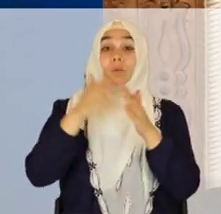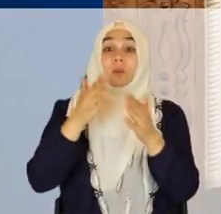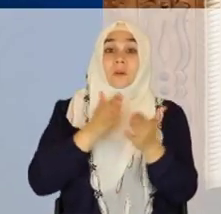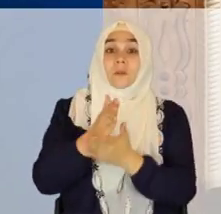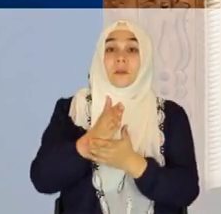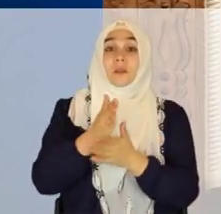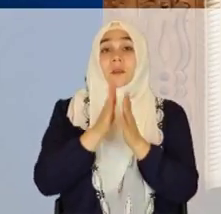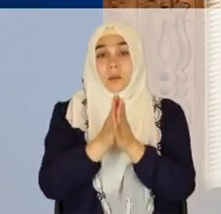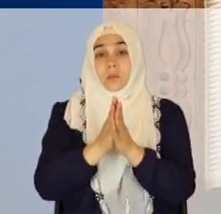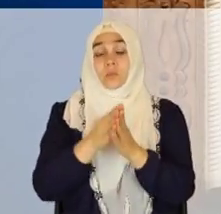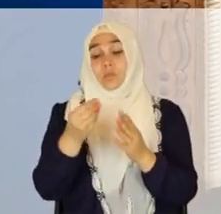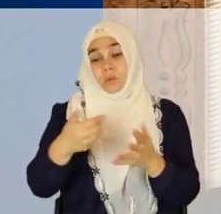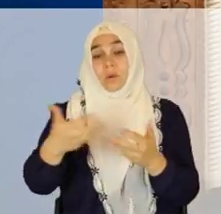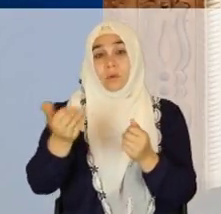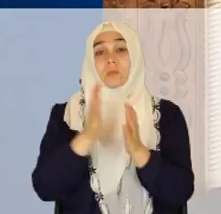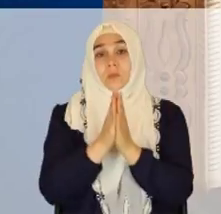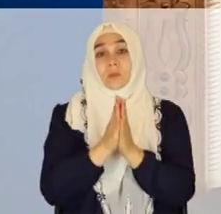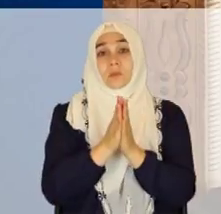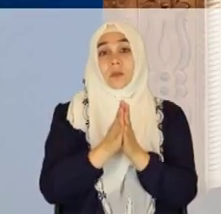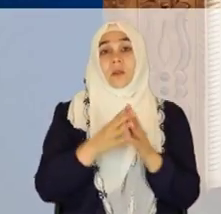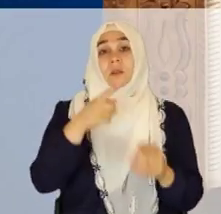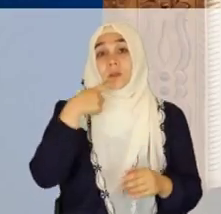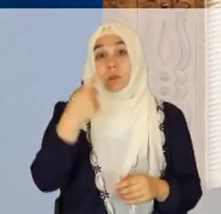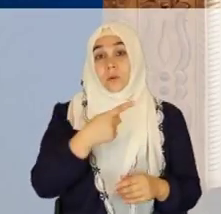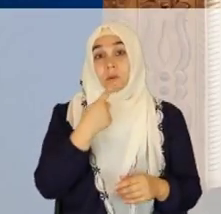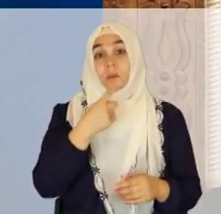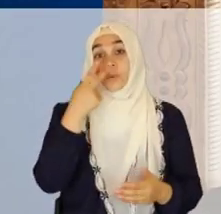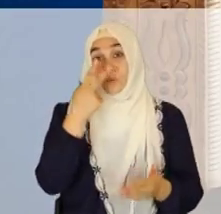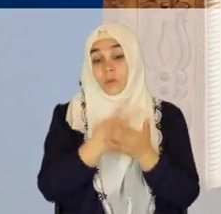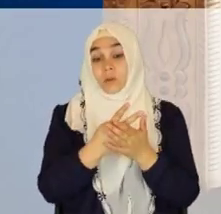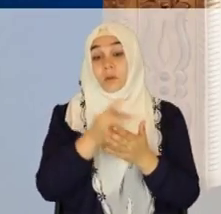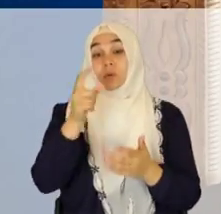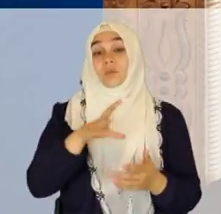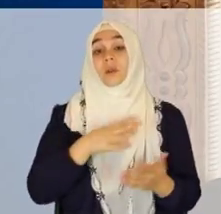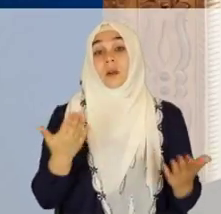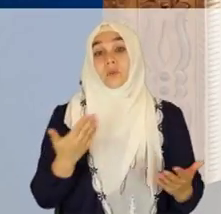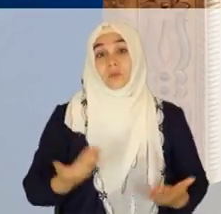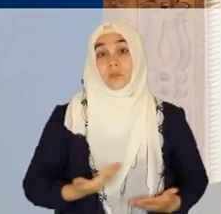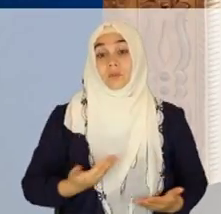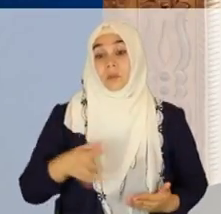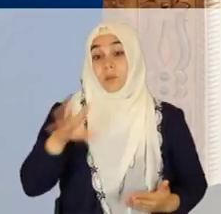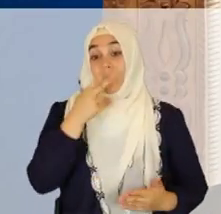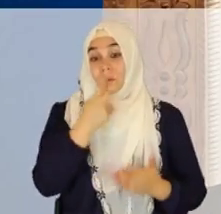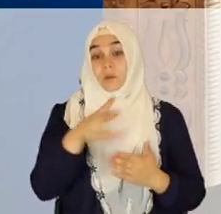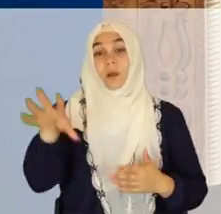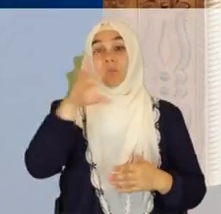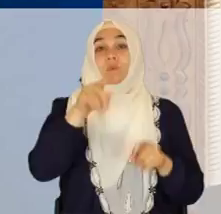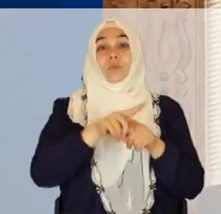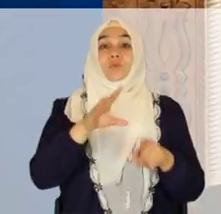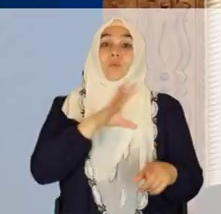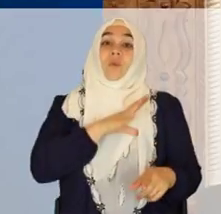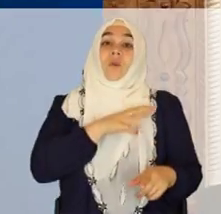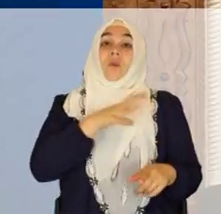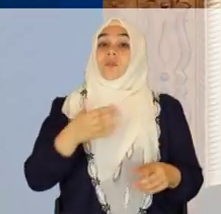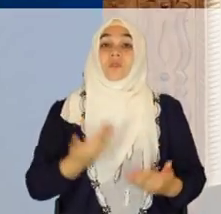kiryapti, yalinyapti, mani pulimni olib qo'ying deyapti, boshqa o'rayapti, ko'ryapti, odamlarning holi qanaqa. Hamma unga o'xshab